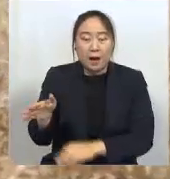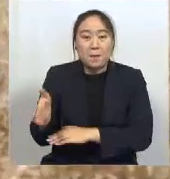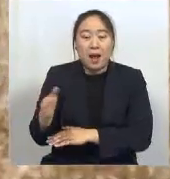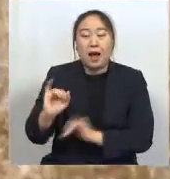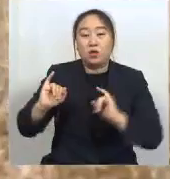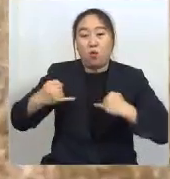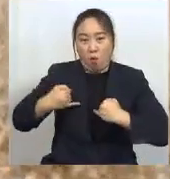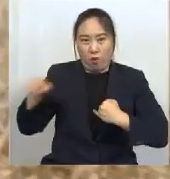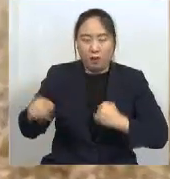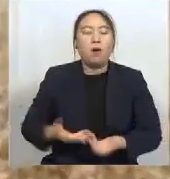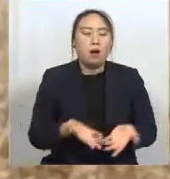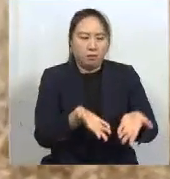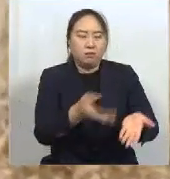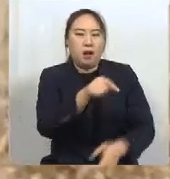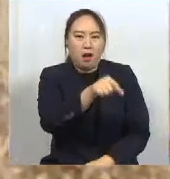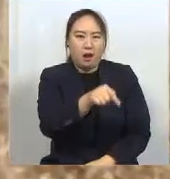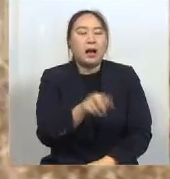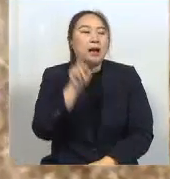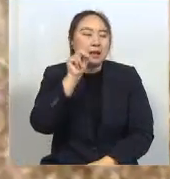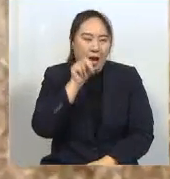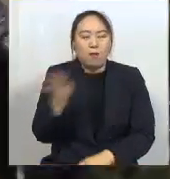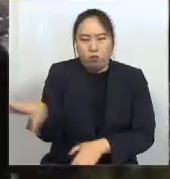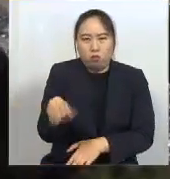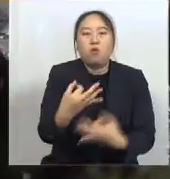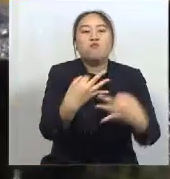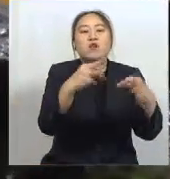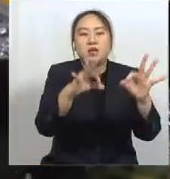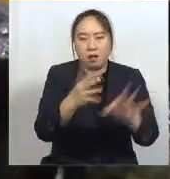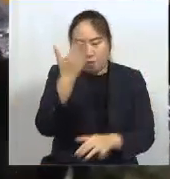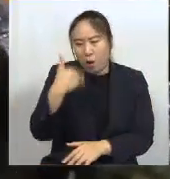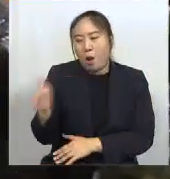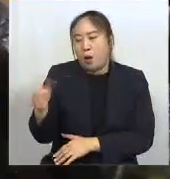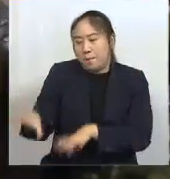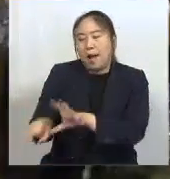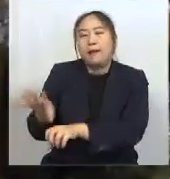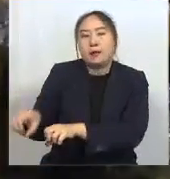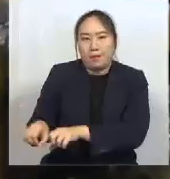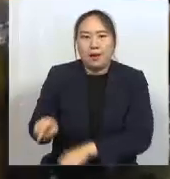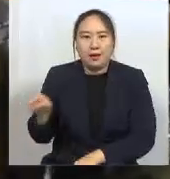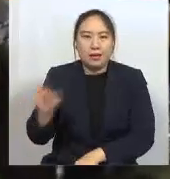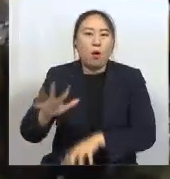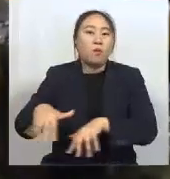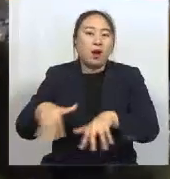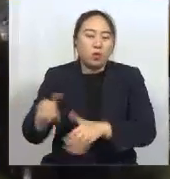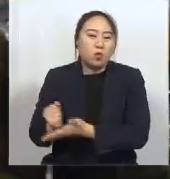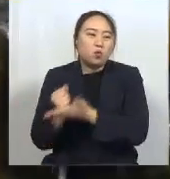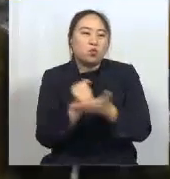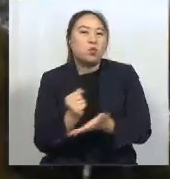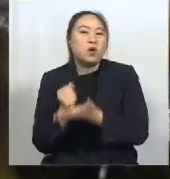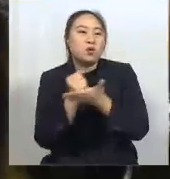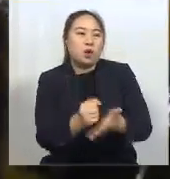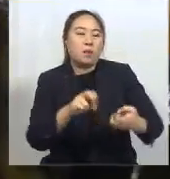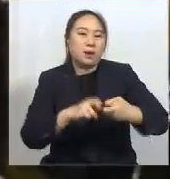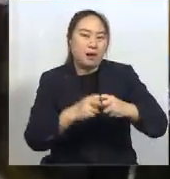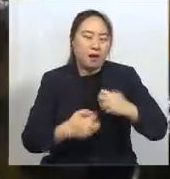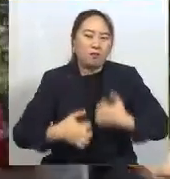พราะว่าจะได้จับปลาออกจากบ่อนะคะจึงถือว่าเป็นอีกหนึ่งความช่วยเหลือที่คนในพื้นที่ช่วยกันเพื่อบรรเท